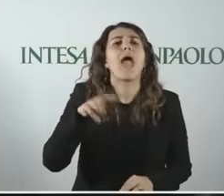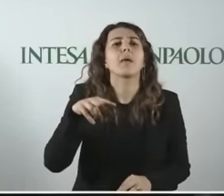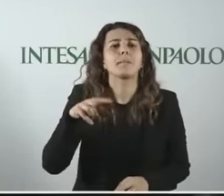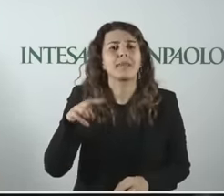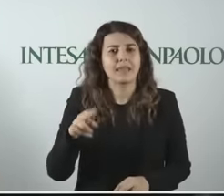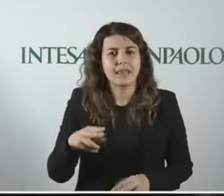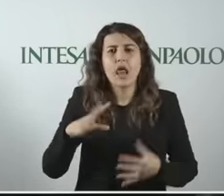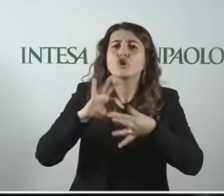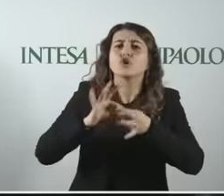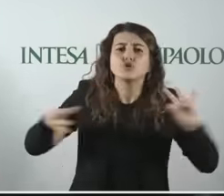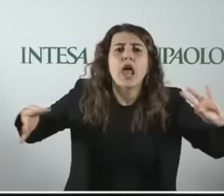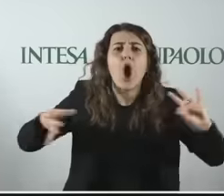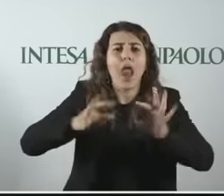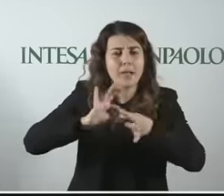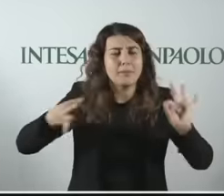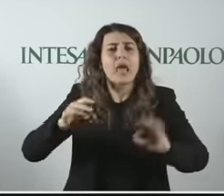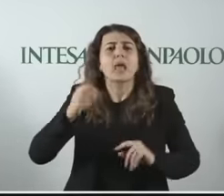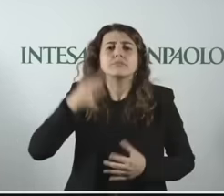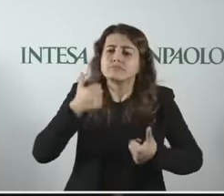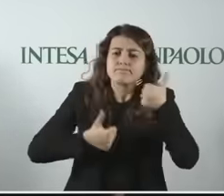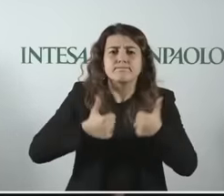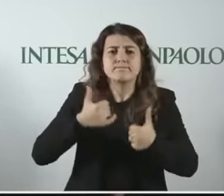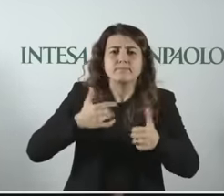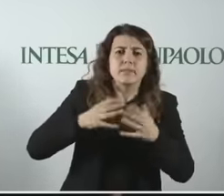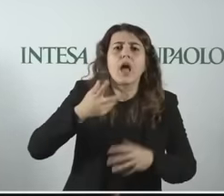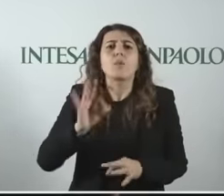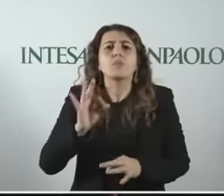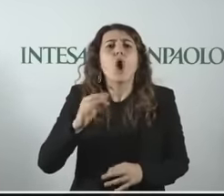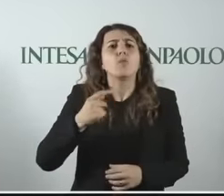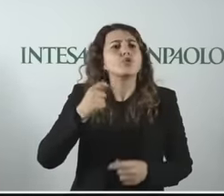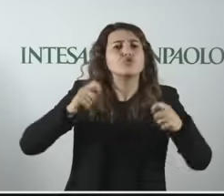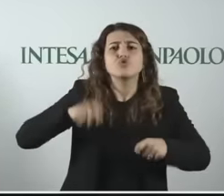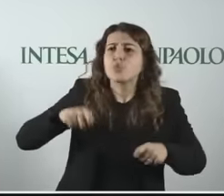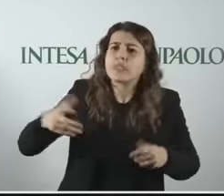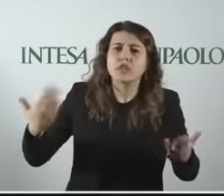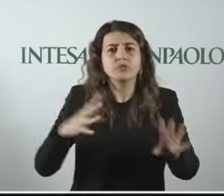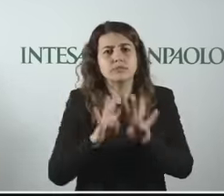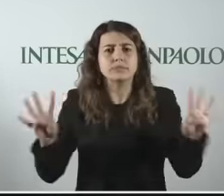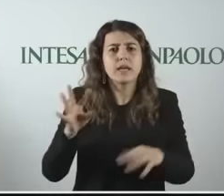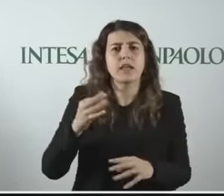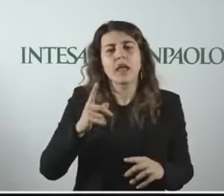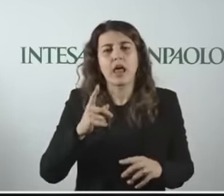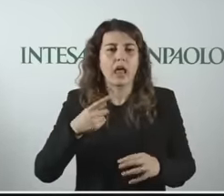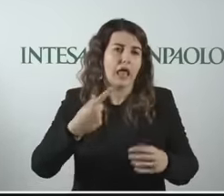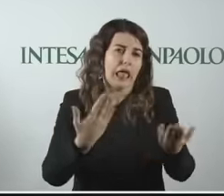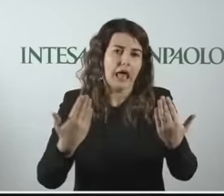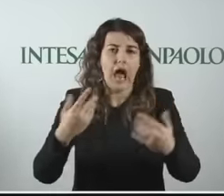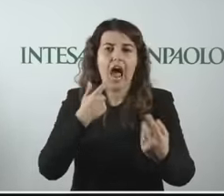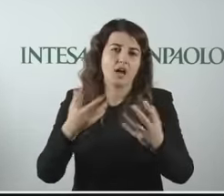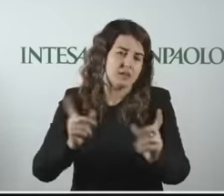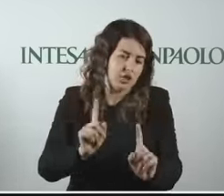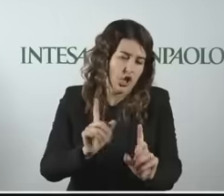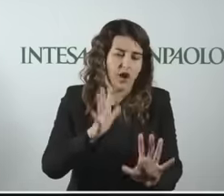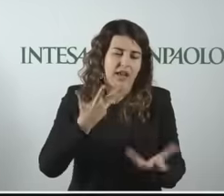ha nominato dei giudici e ha raccolto indicazioni stavo per dire dagli ascoltatori Ma insomma un po' Come facciamo noi